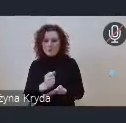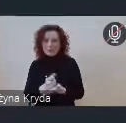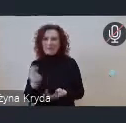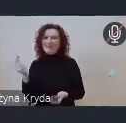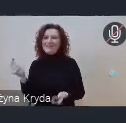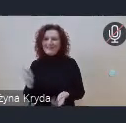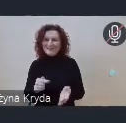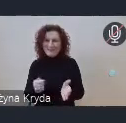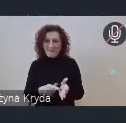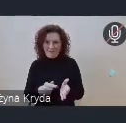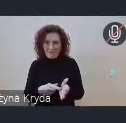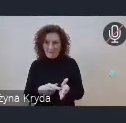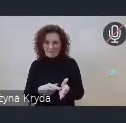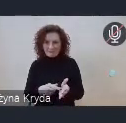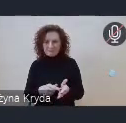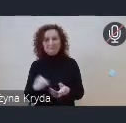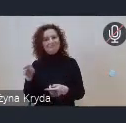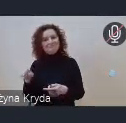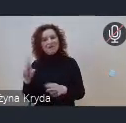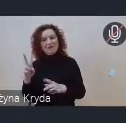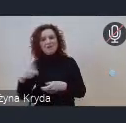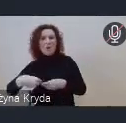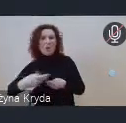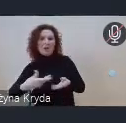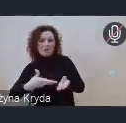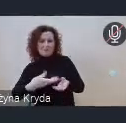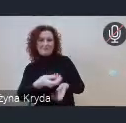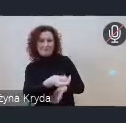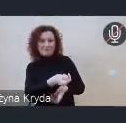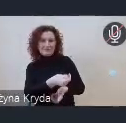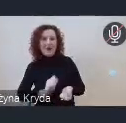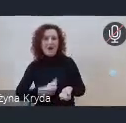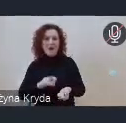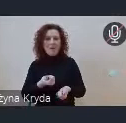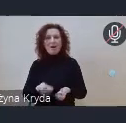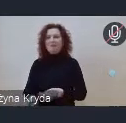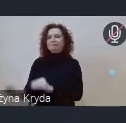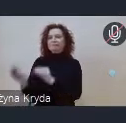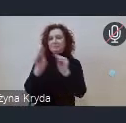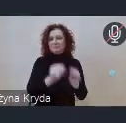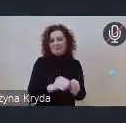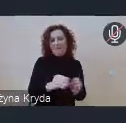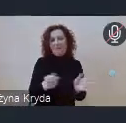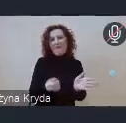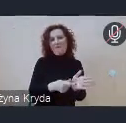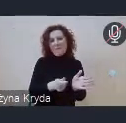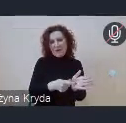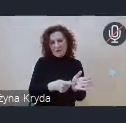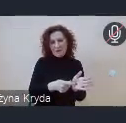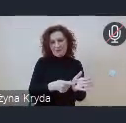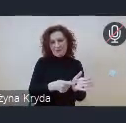rozdaje dotacje granty i tak dalej by wymagałaby przenosiła na was wymagania dotyczące